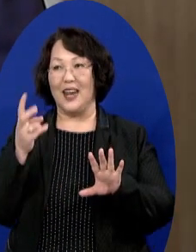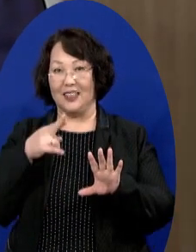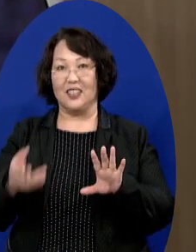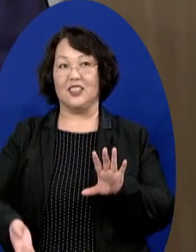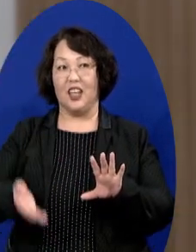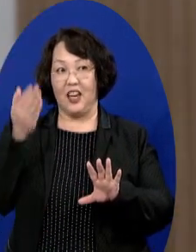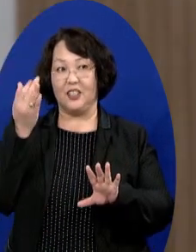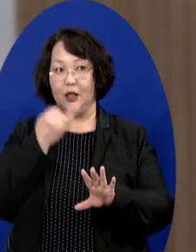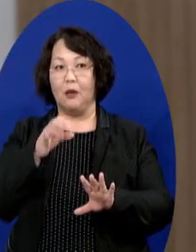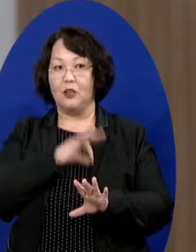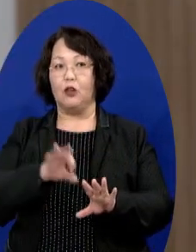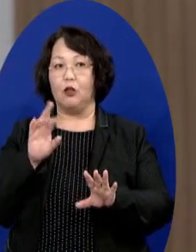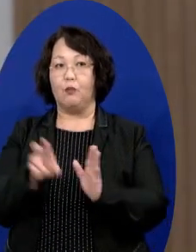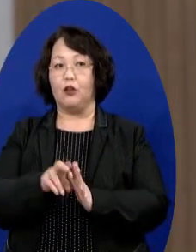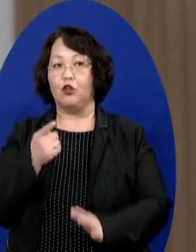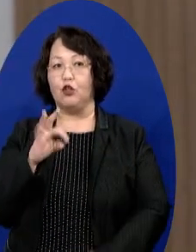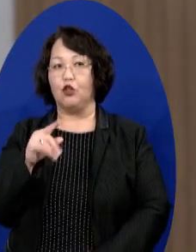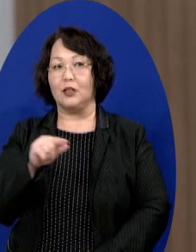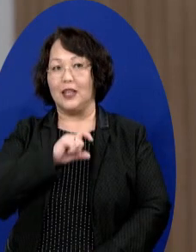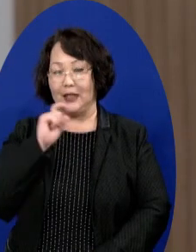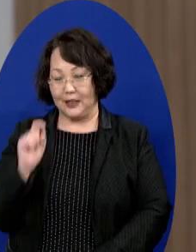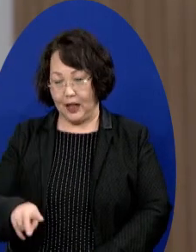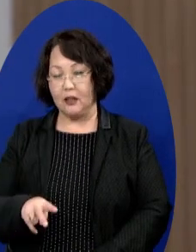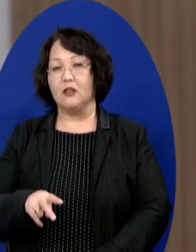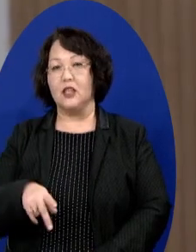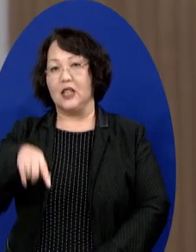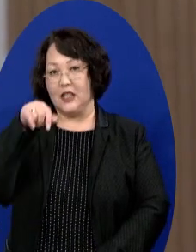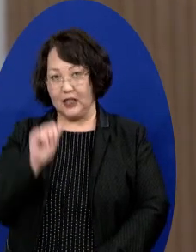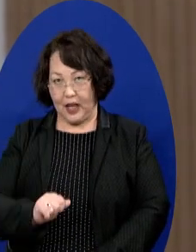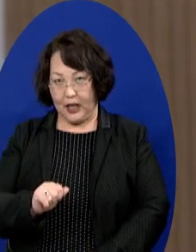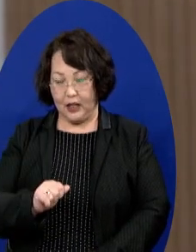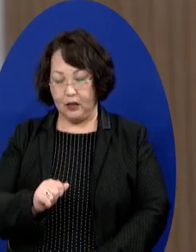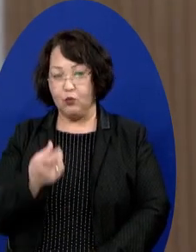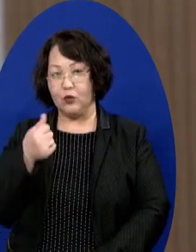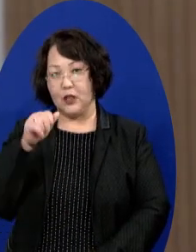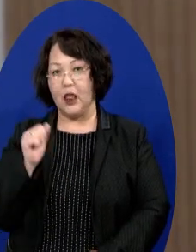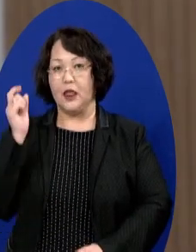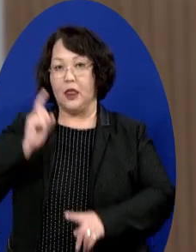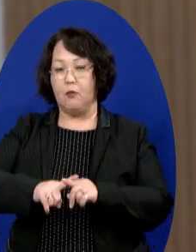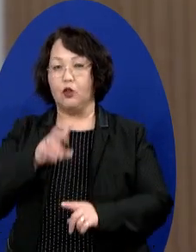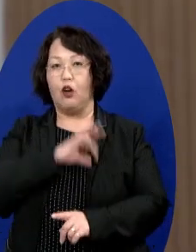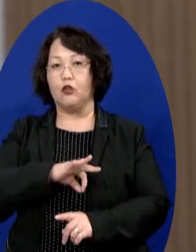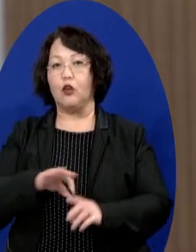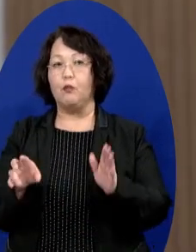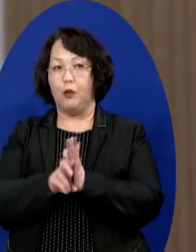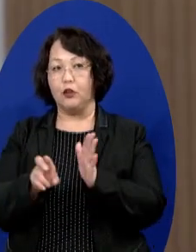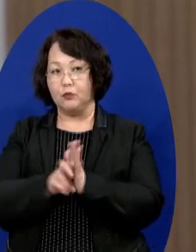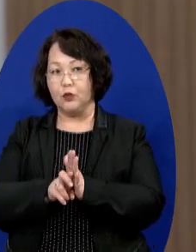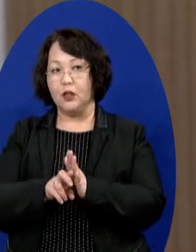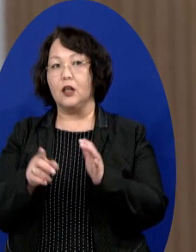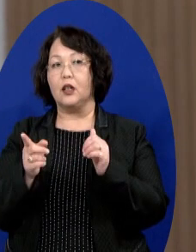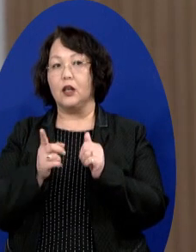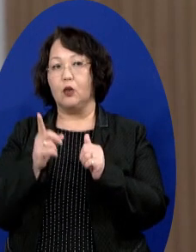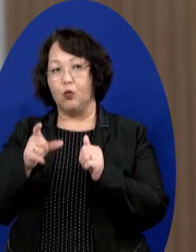том тесрэлт болох гэж байгаа маа. Үнэхээр хөрөнгийн зах зээл гэдэг зүйл цалингаас гадна нэмэлт орлоготой болох гэсэн ер нь хэн